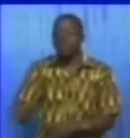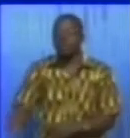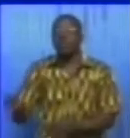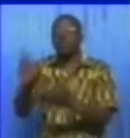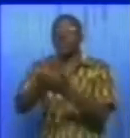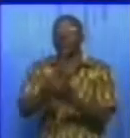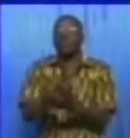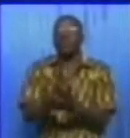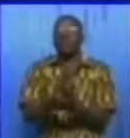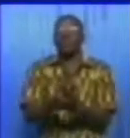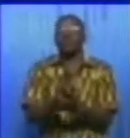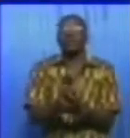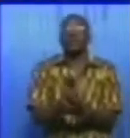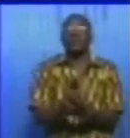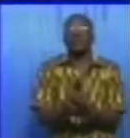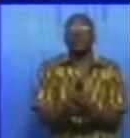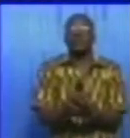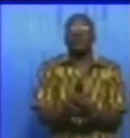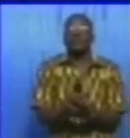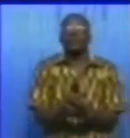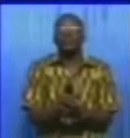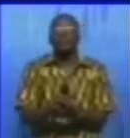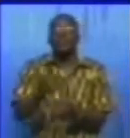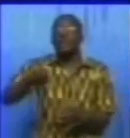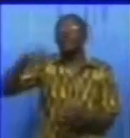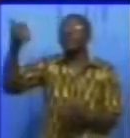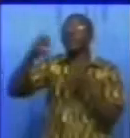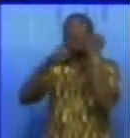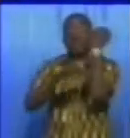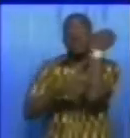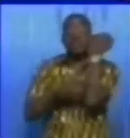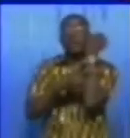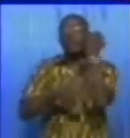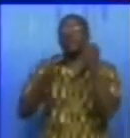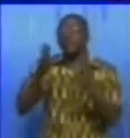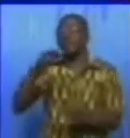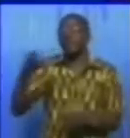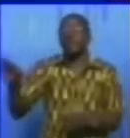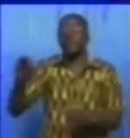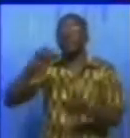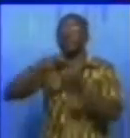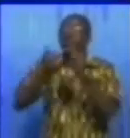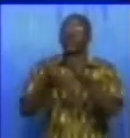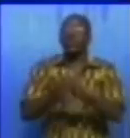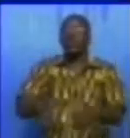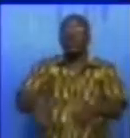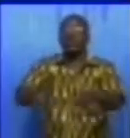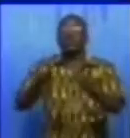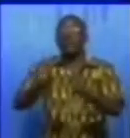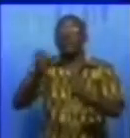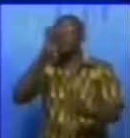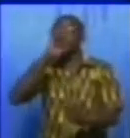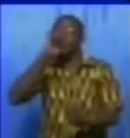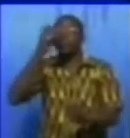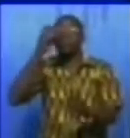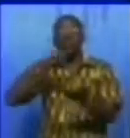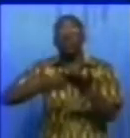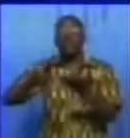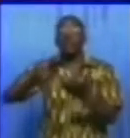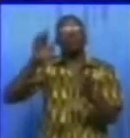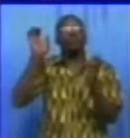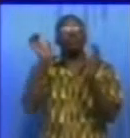Sirima. À l'instar des autres régions du Burkina, le problème d'accès à l'eau potable touche aussi celle du